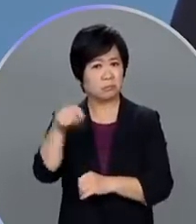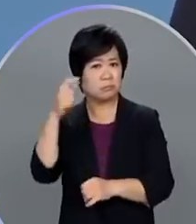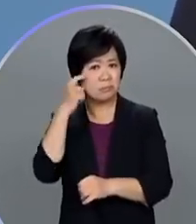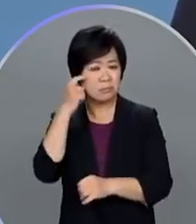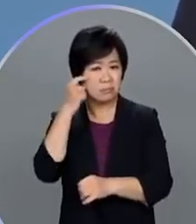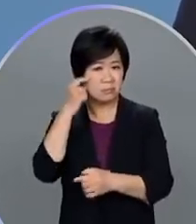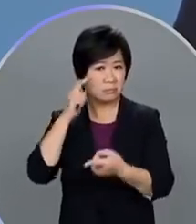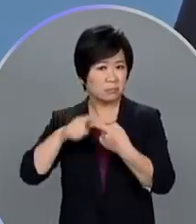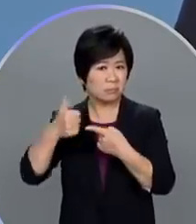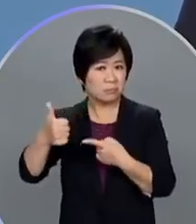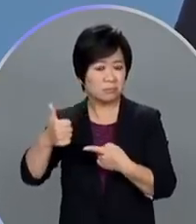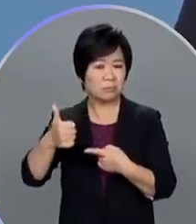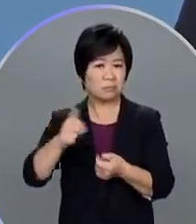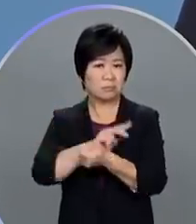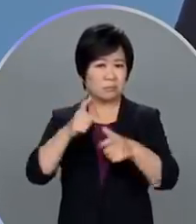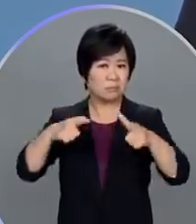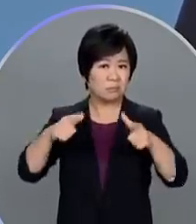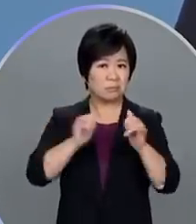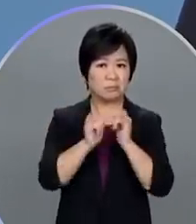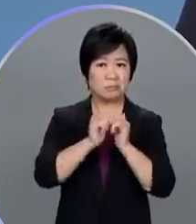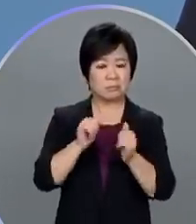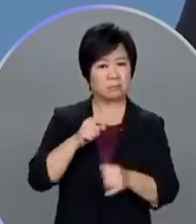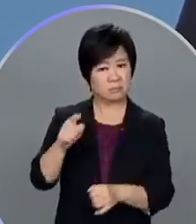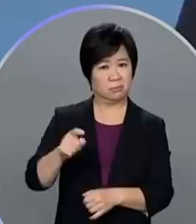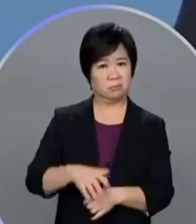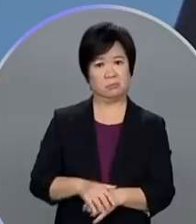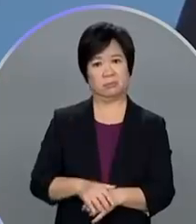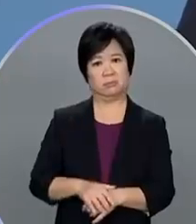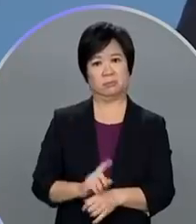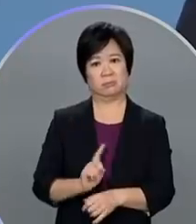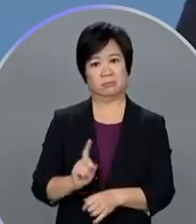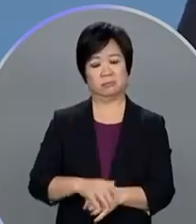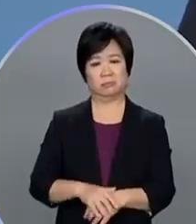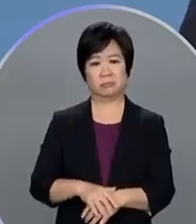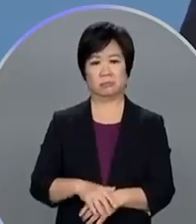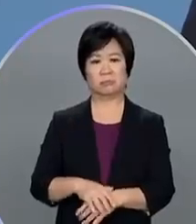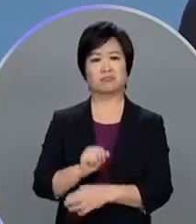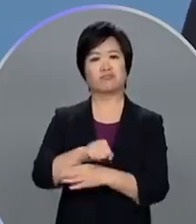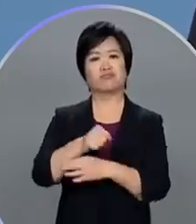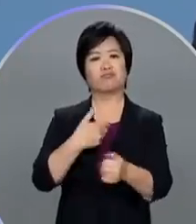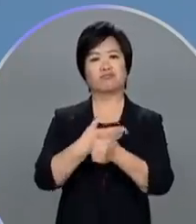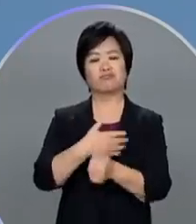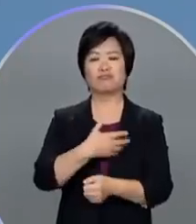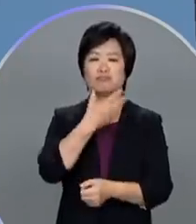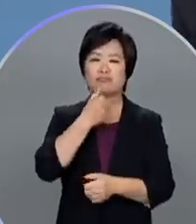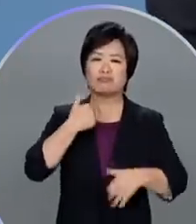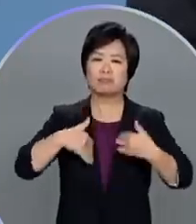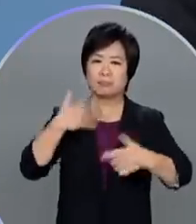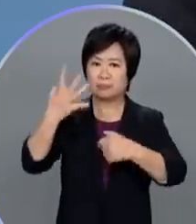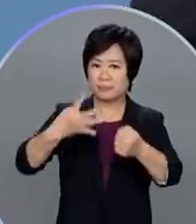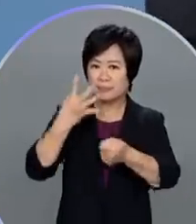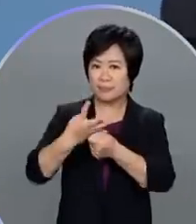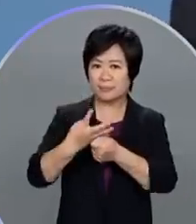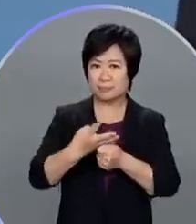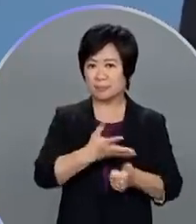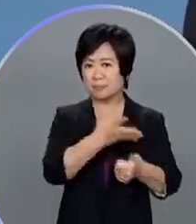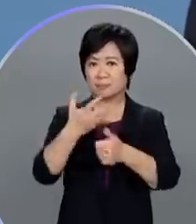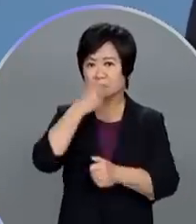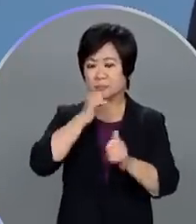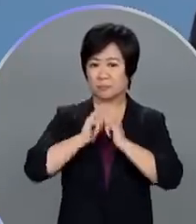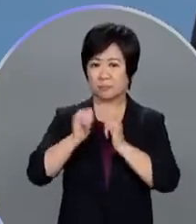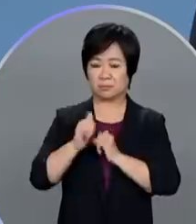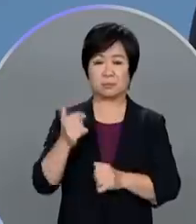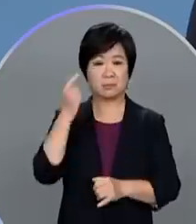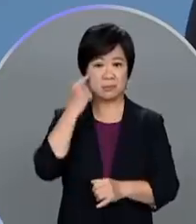得起林园的乡亲吗？你承诺给台湾人民幸福快乐的四年，台湾人民啊，如果你觉得过